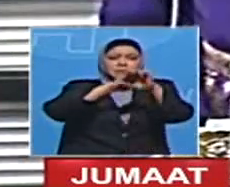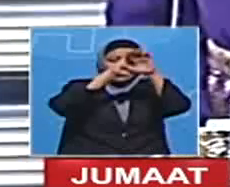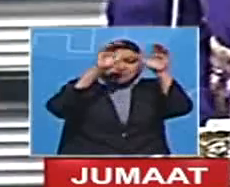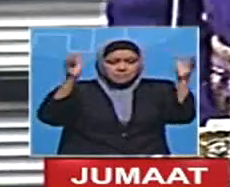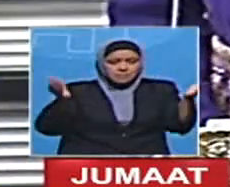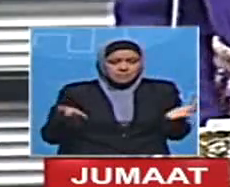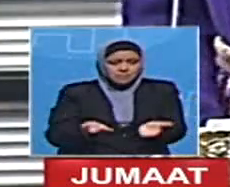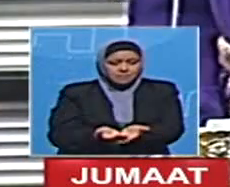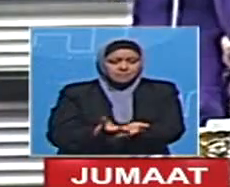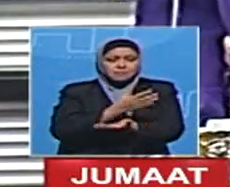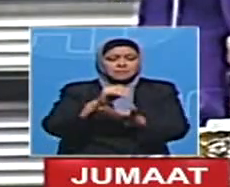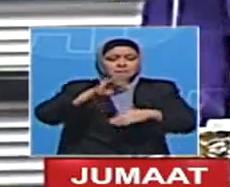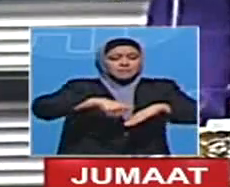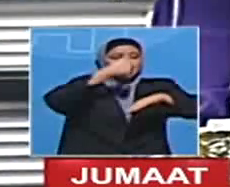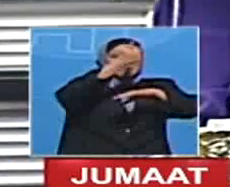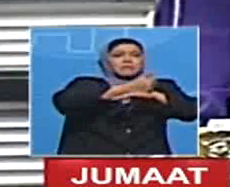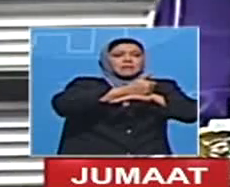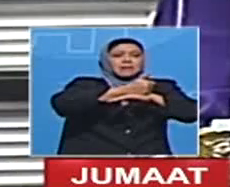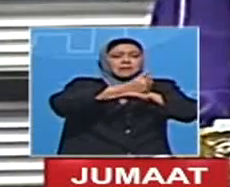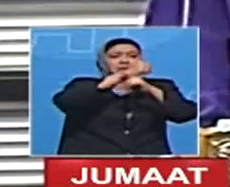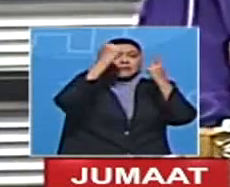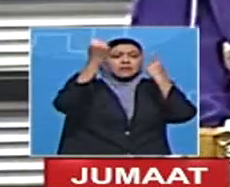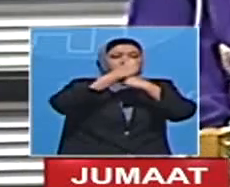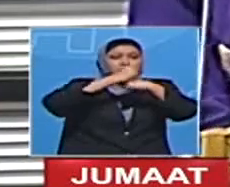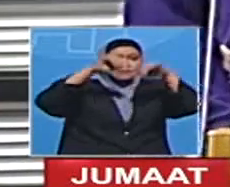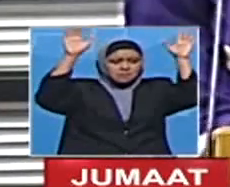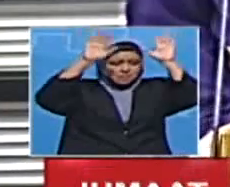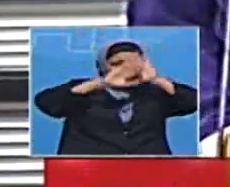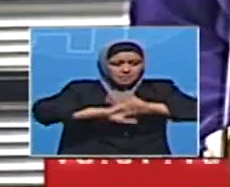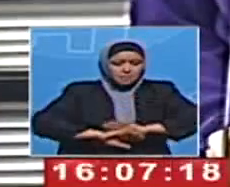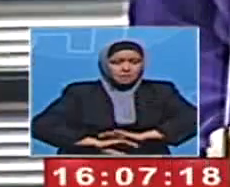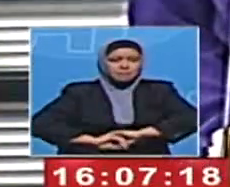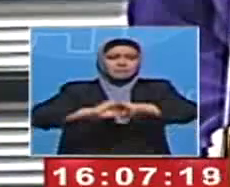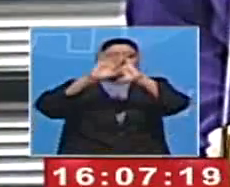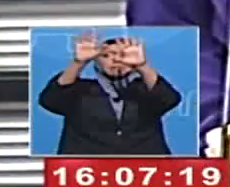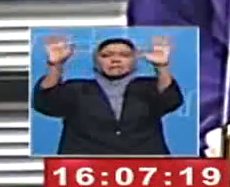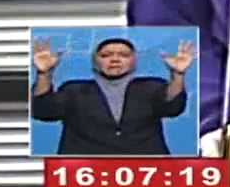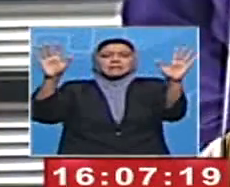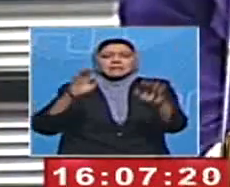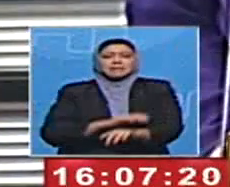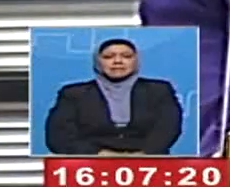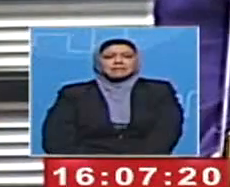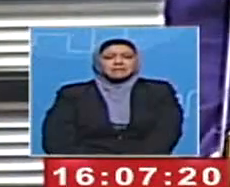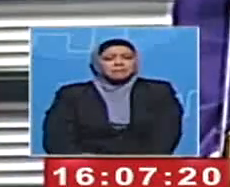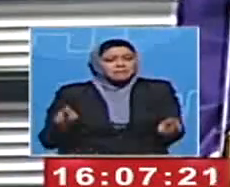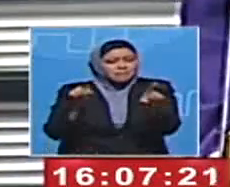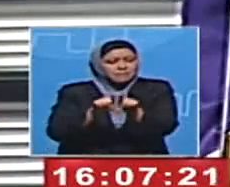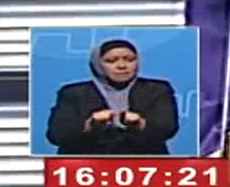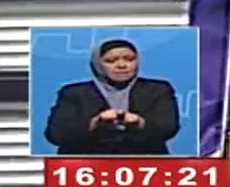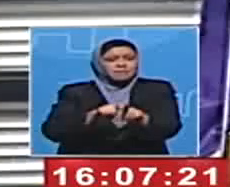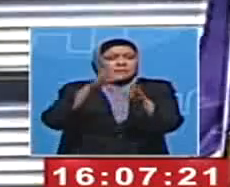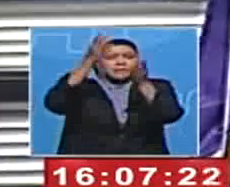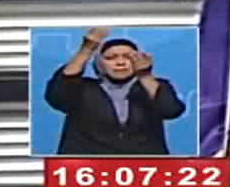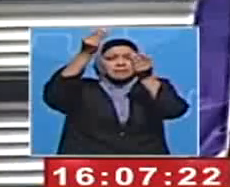mewujudkan keadaan gelap gulita ke alam terang benderang demikian juga limpahan